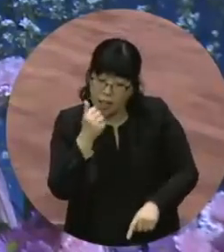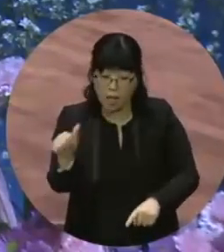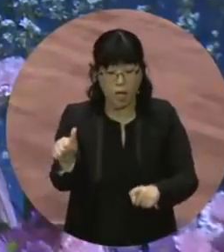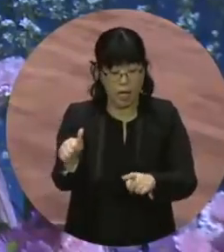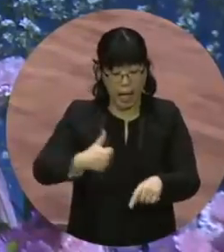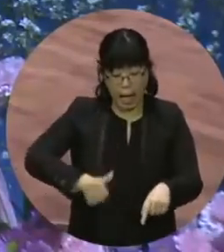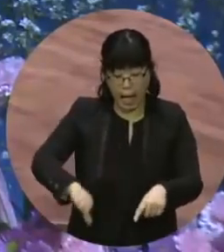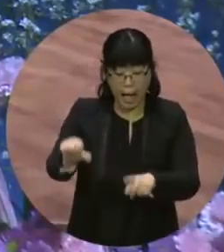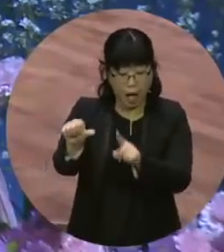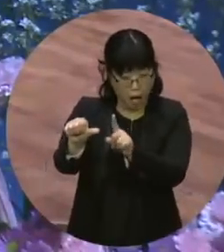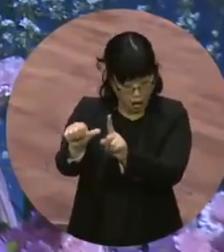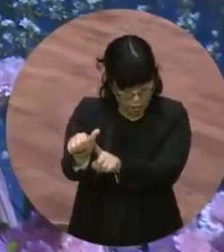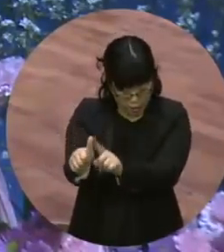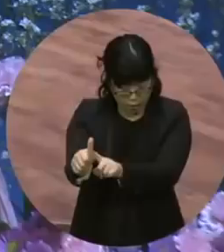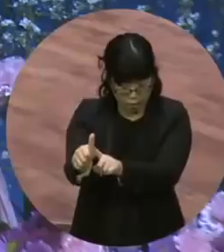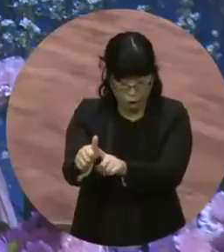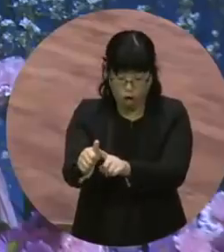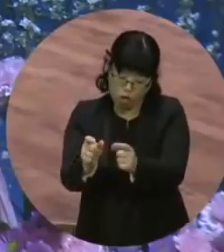엄청난 은혜지요.